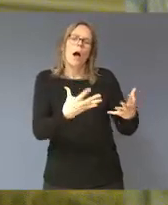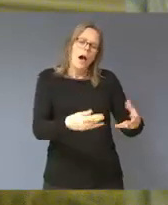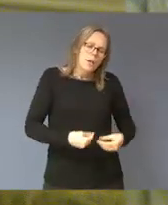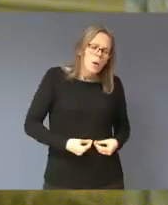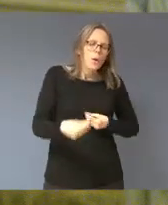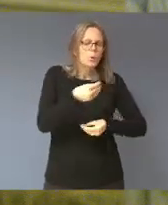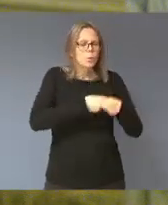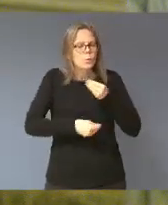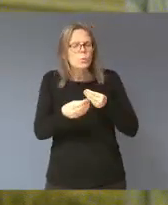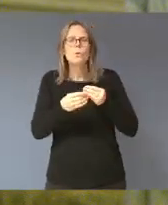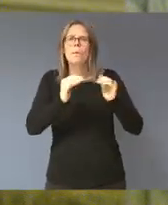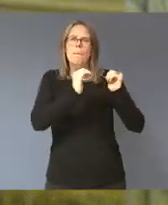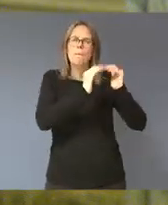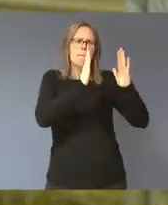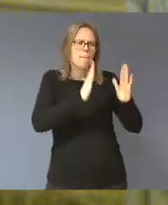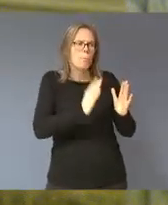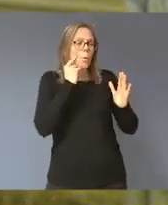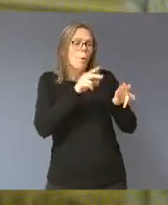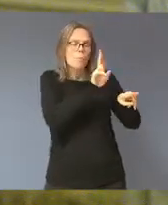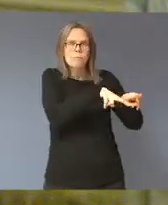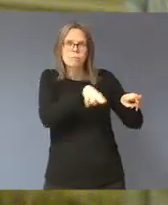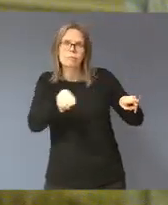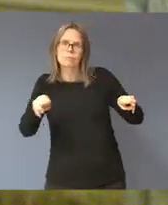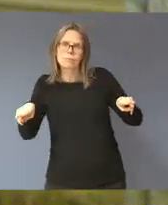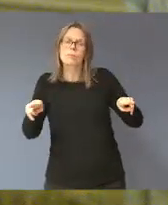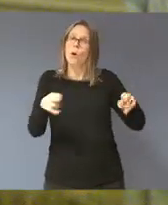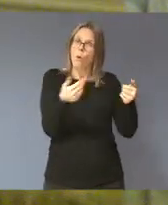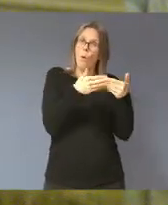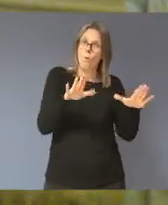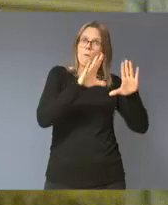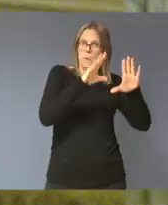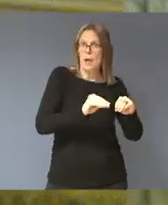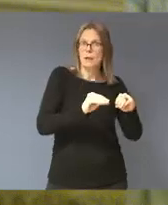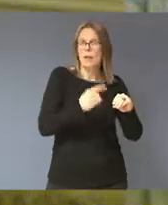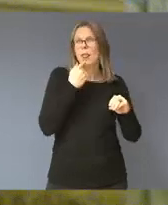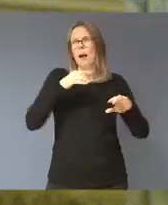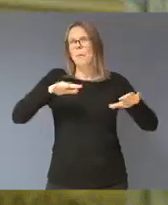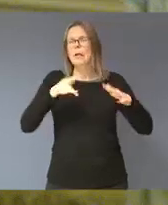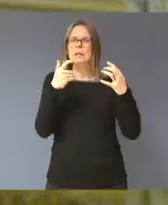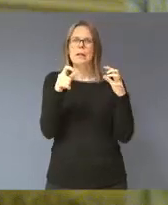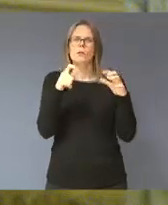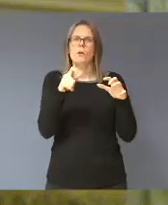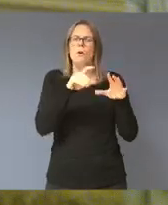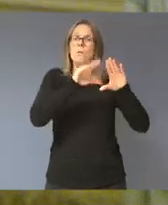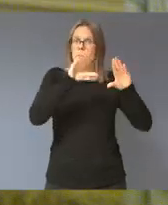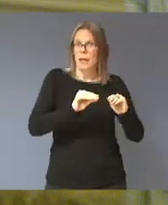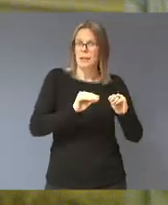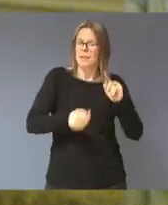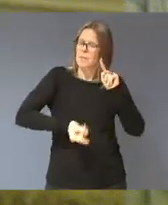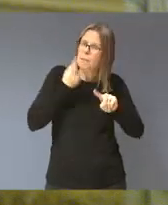d'ouverture de places d'hébergement, car on peut dire qu'il y a environ peut-être 700 places d'hébergement qui sont